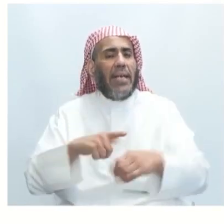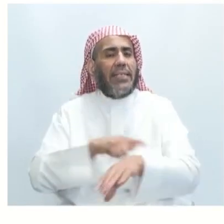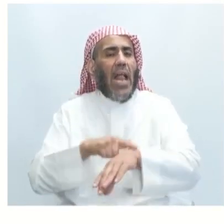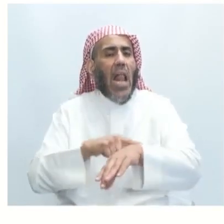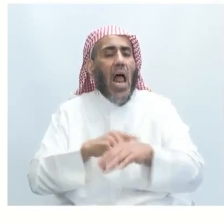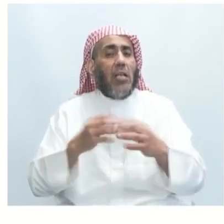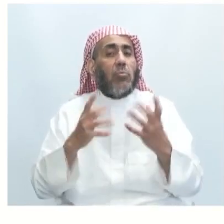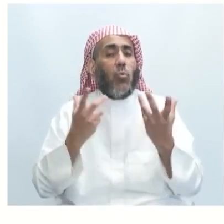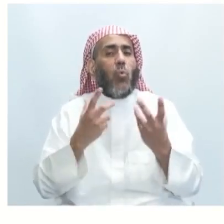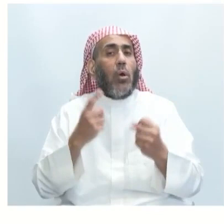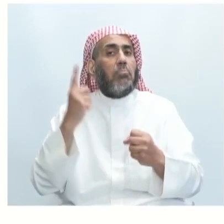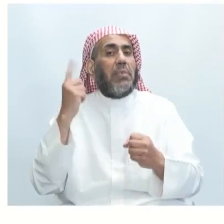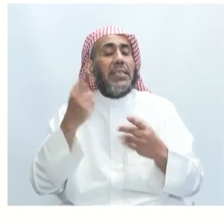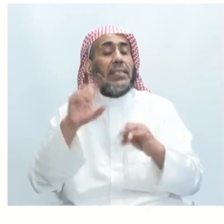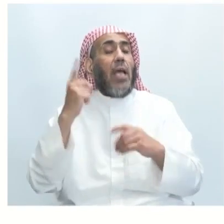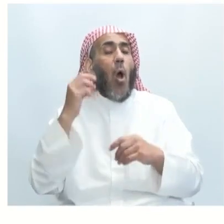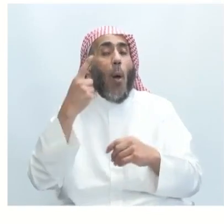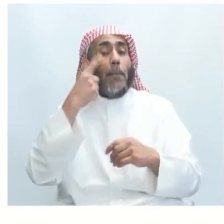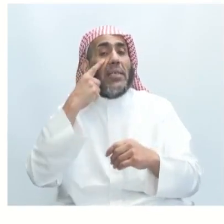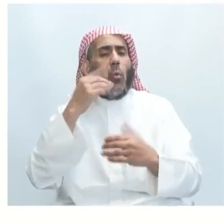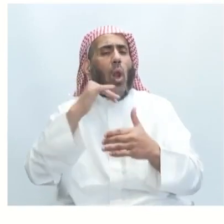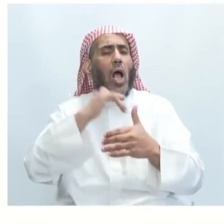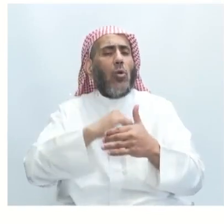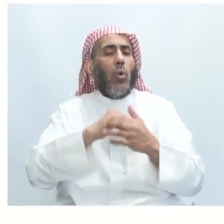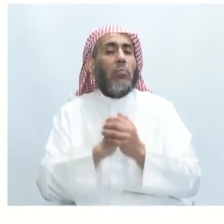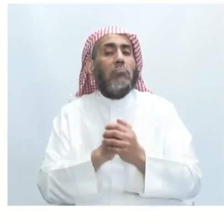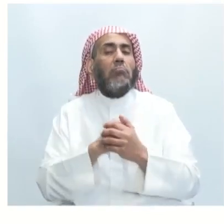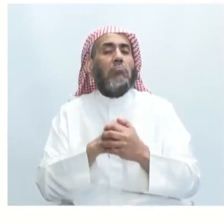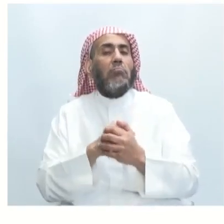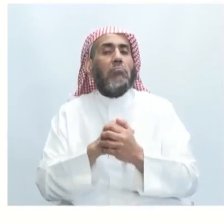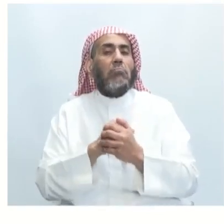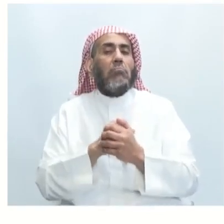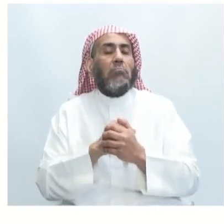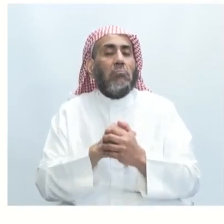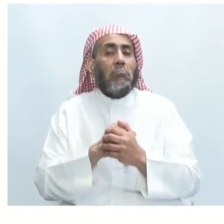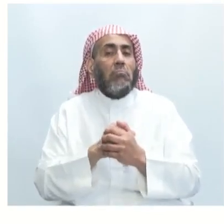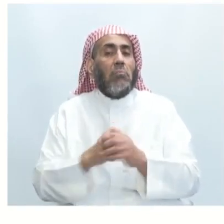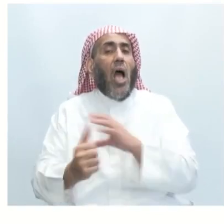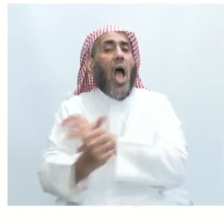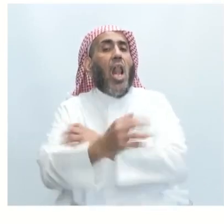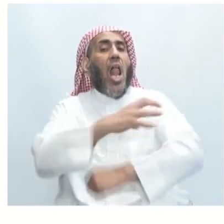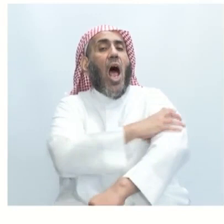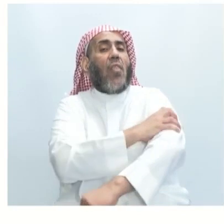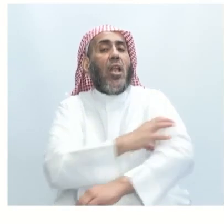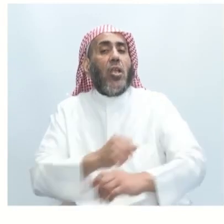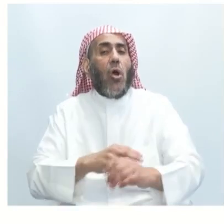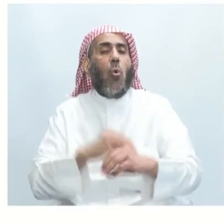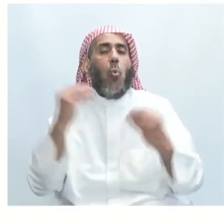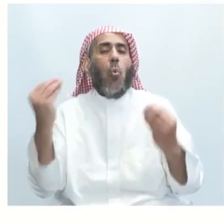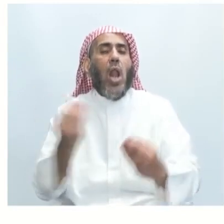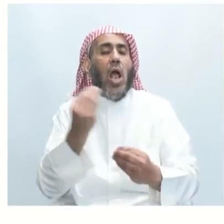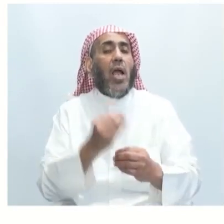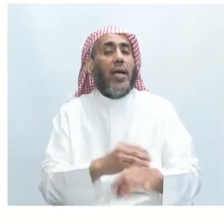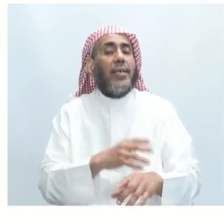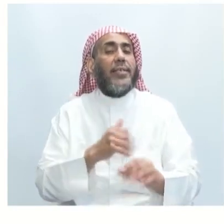المتمثل بالسمع والبصر والحشو وال العضليه والحركيه هي